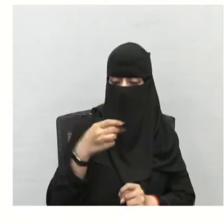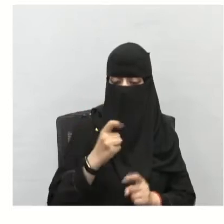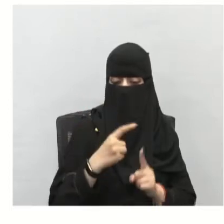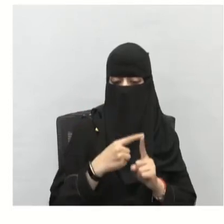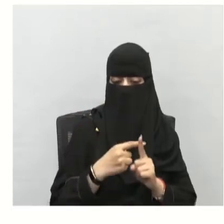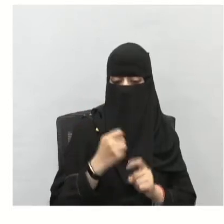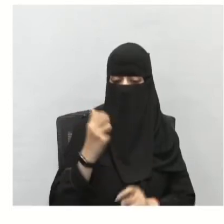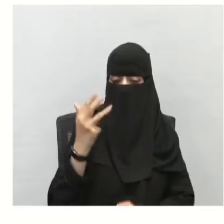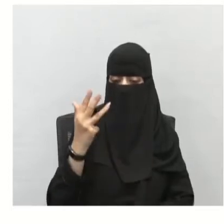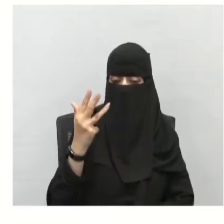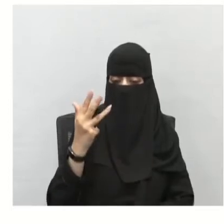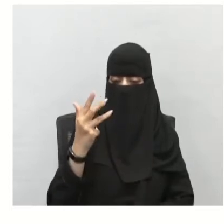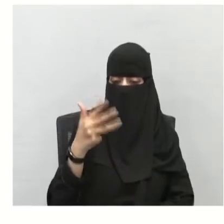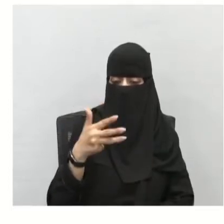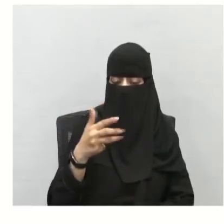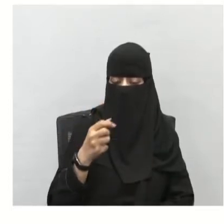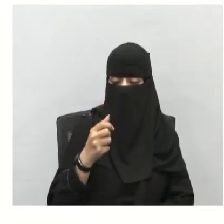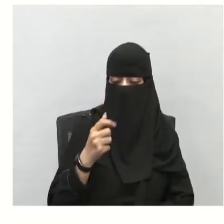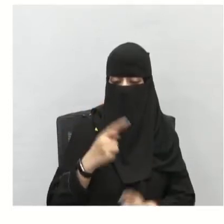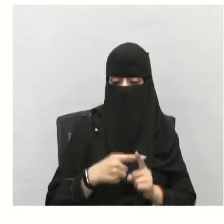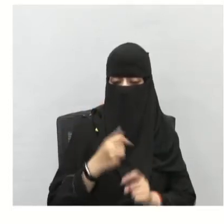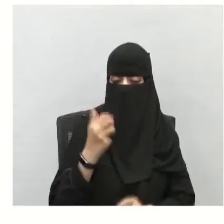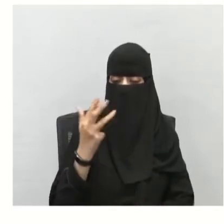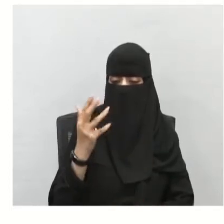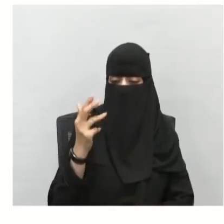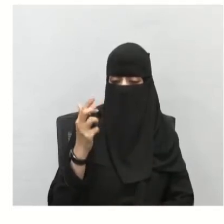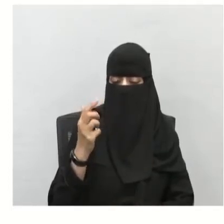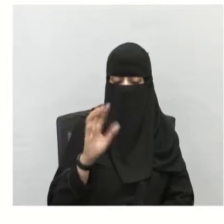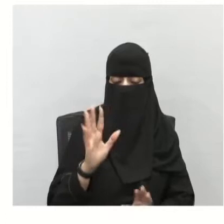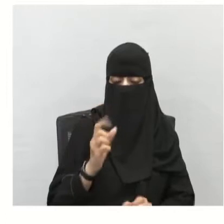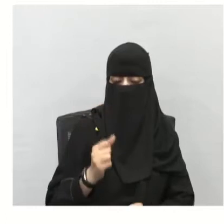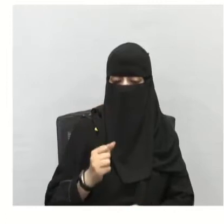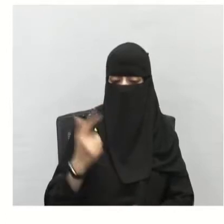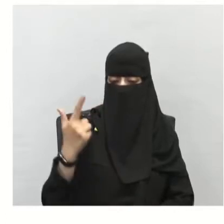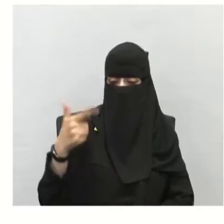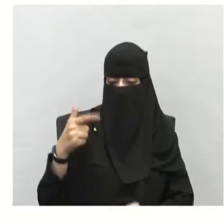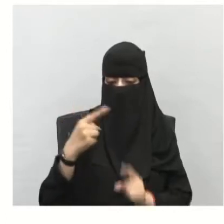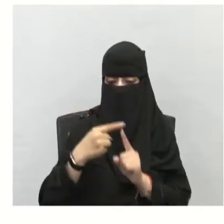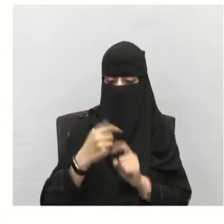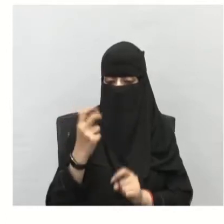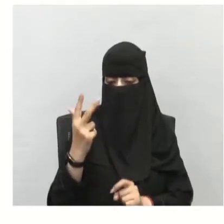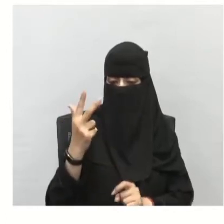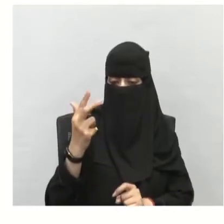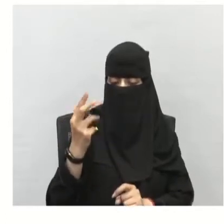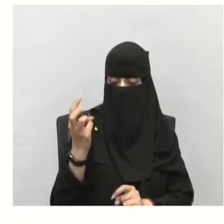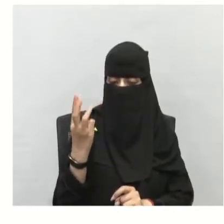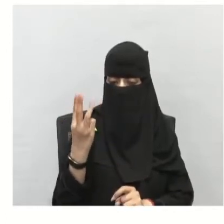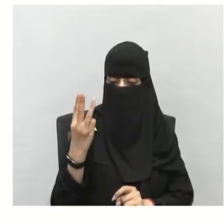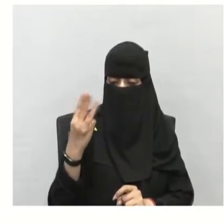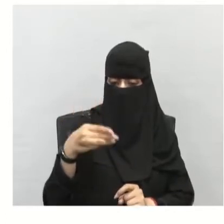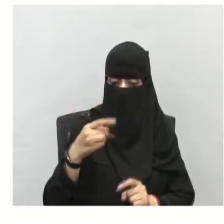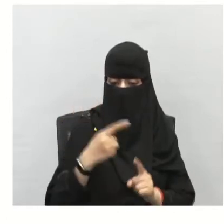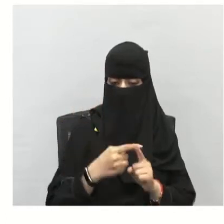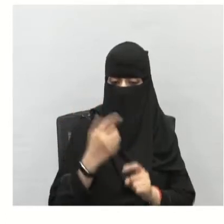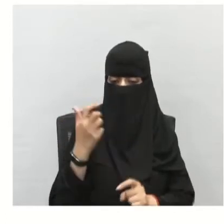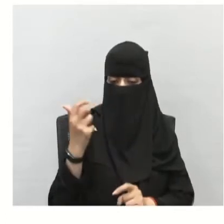30 زائد 80 زائد 90 يساوي 270 ريالا. إذا يمتلك الأولاد الأربعة